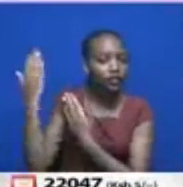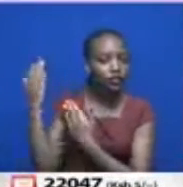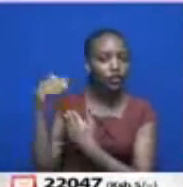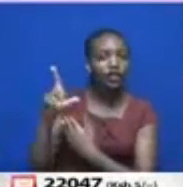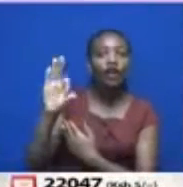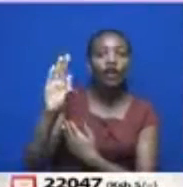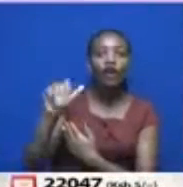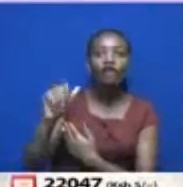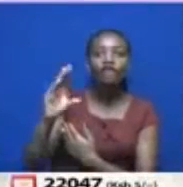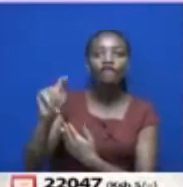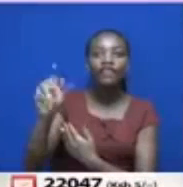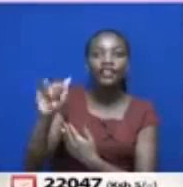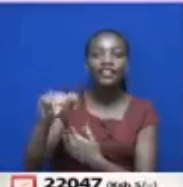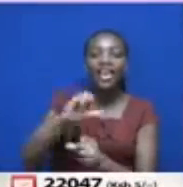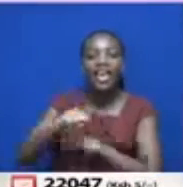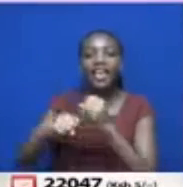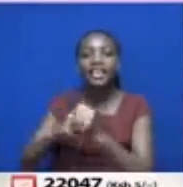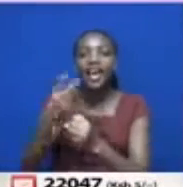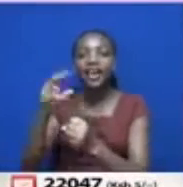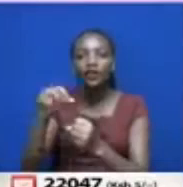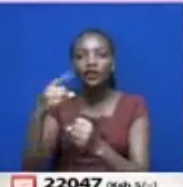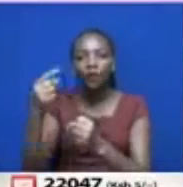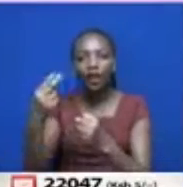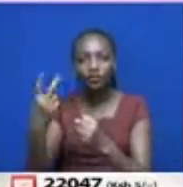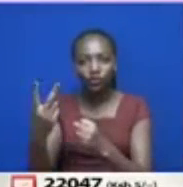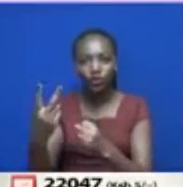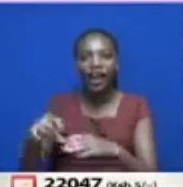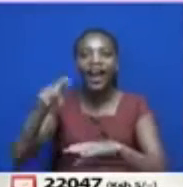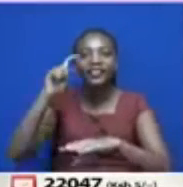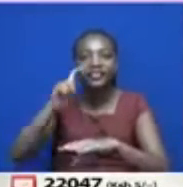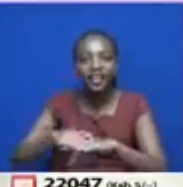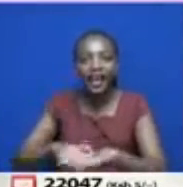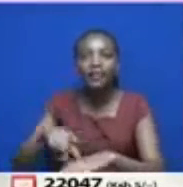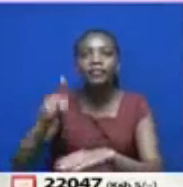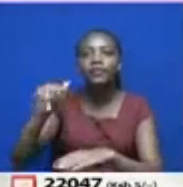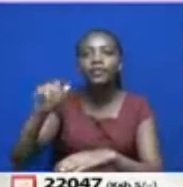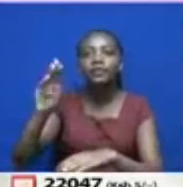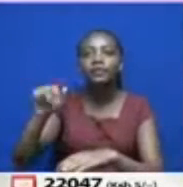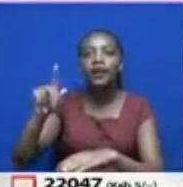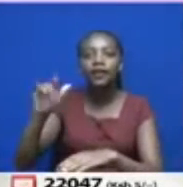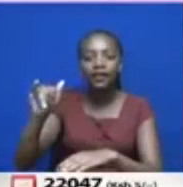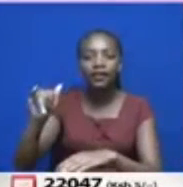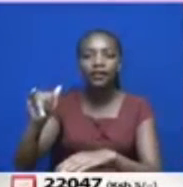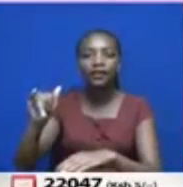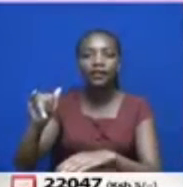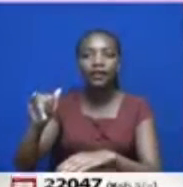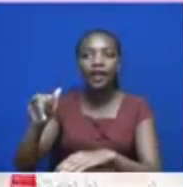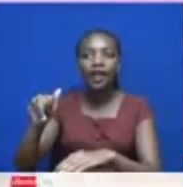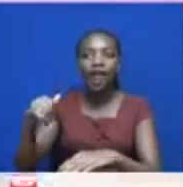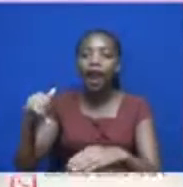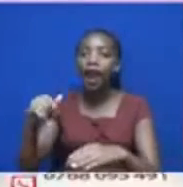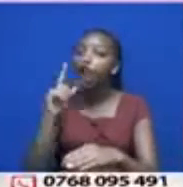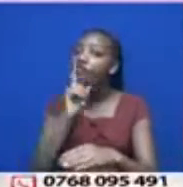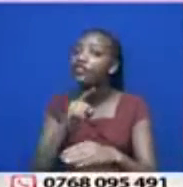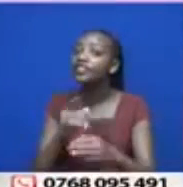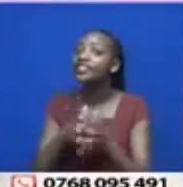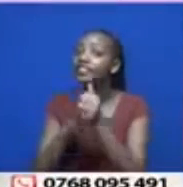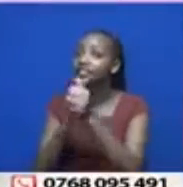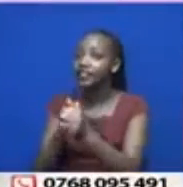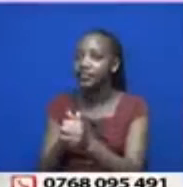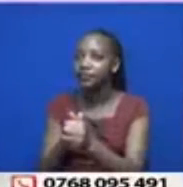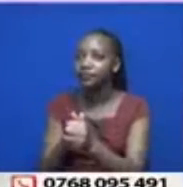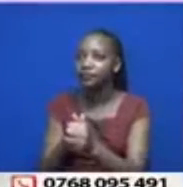Naam. Mwaka 2012 wakati Rais Kibaki sasa anaondoka, uh-huh, Mheshimiwa Raila Odinga alitamani